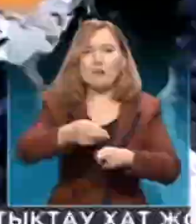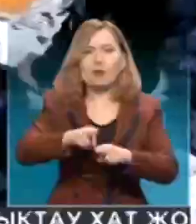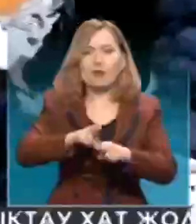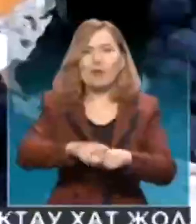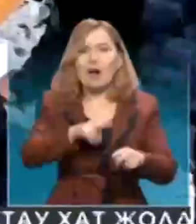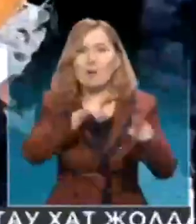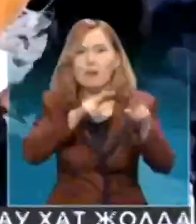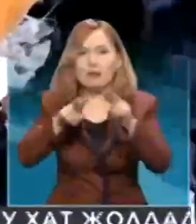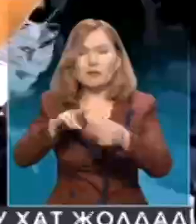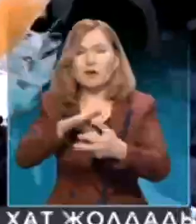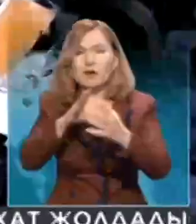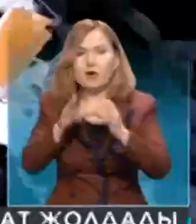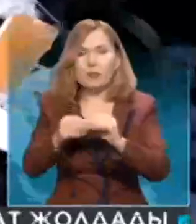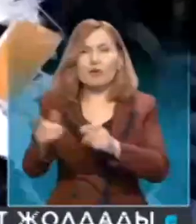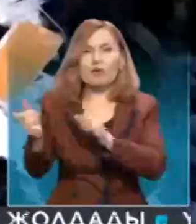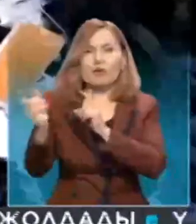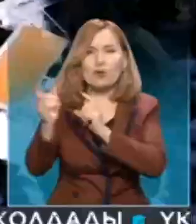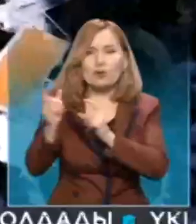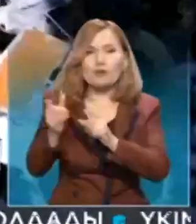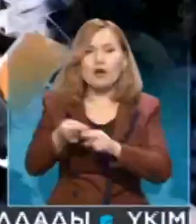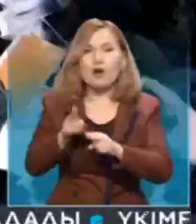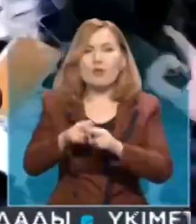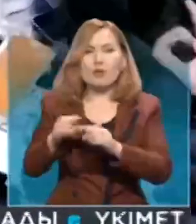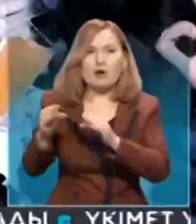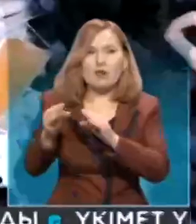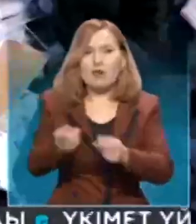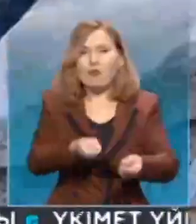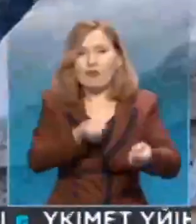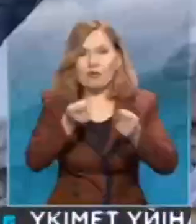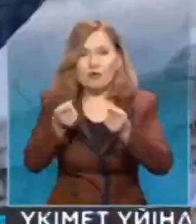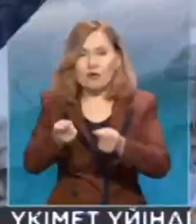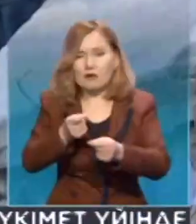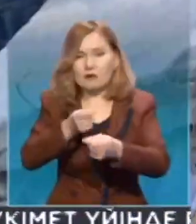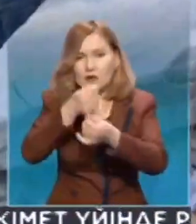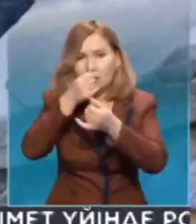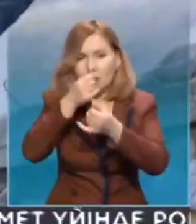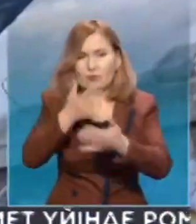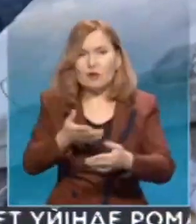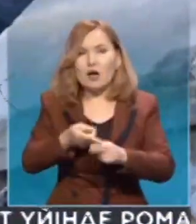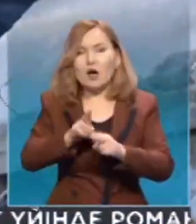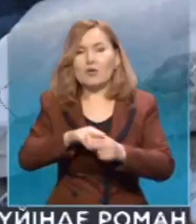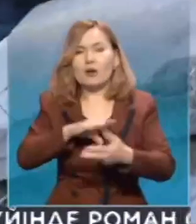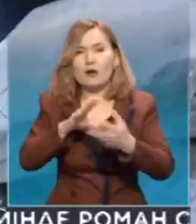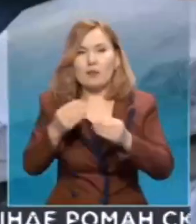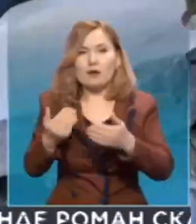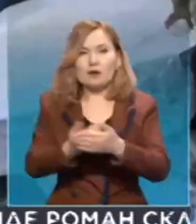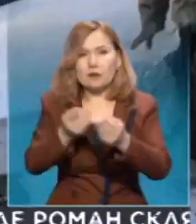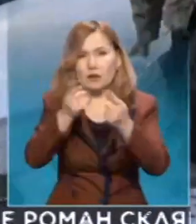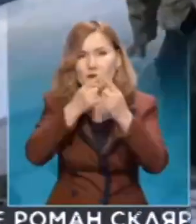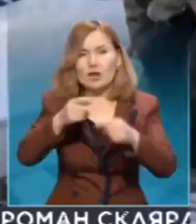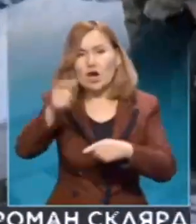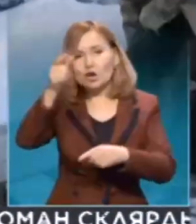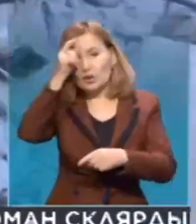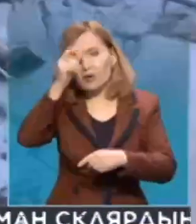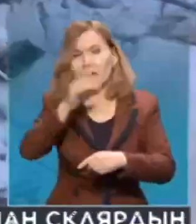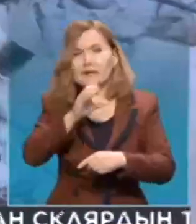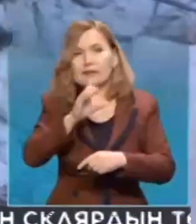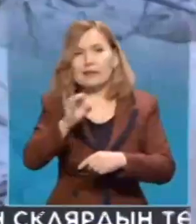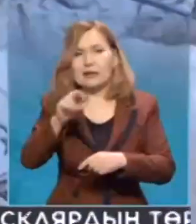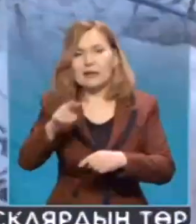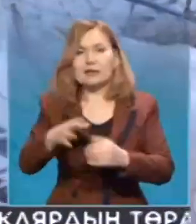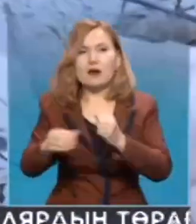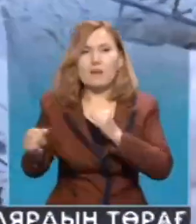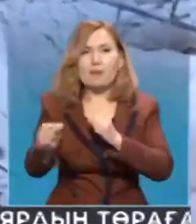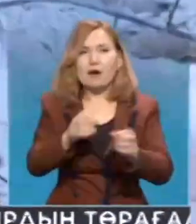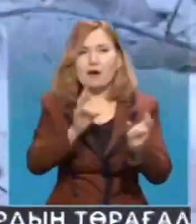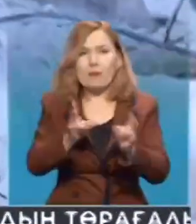көтерілісшілер бақылауындағы анклавқа жүк көліктерін кіргізу мүмкін болмаған еді. Соңғы мәліметтерге сай, Түркия мен Сирияда зілзала құрбандарының